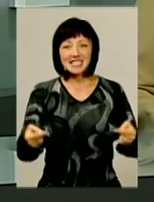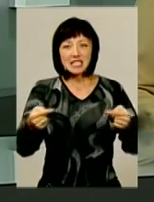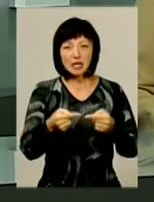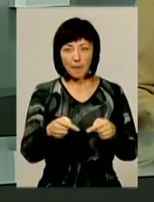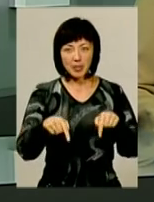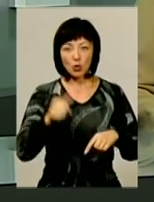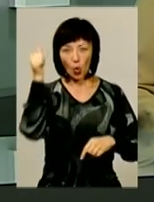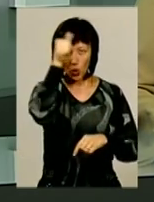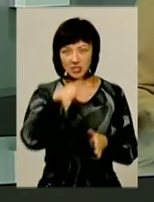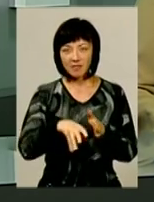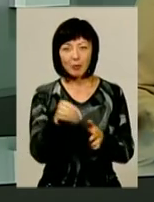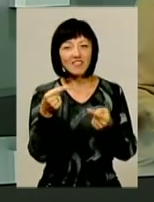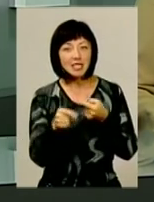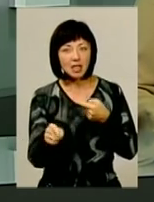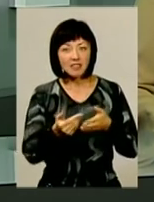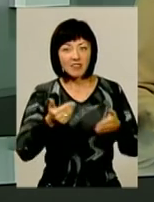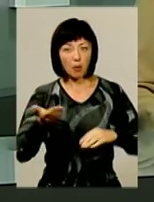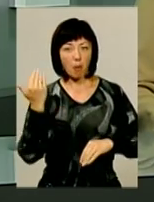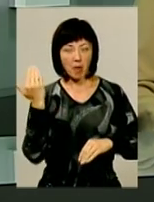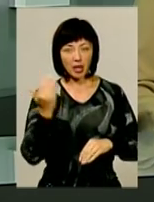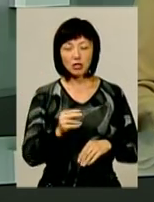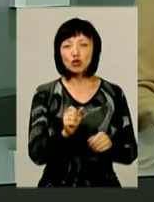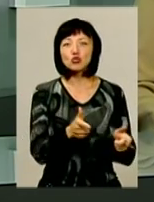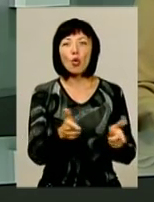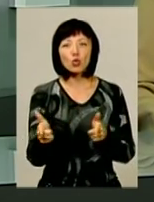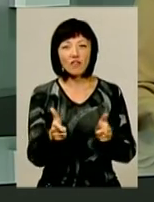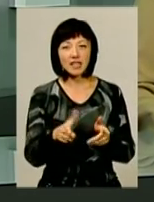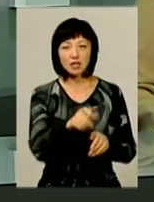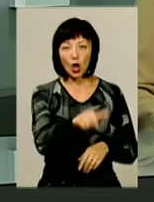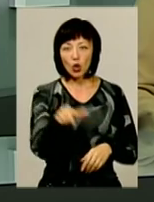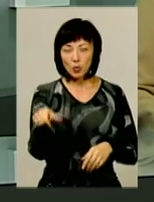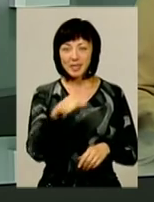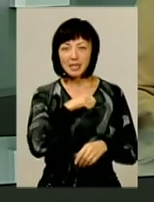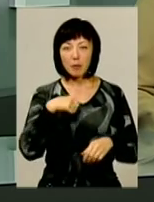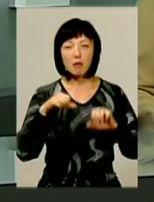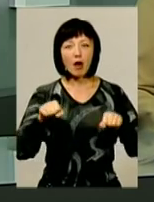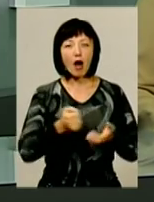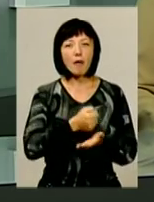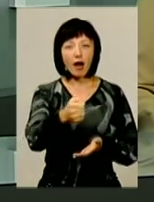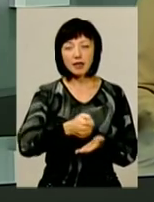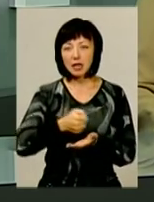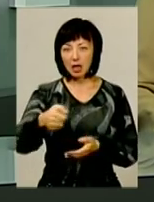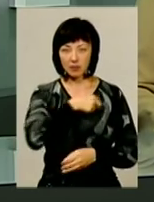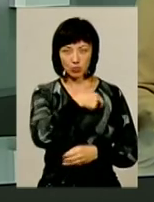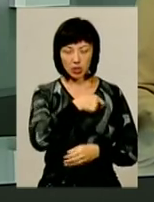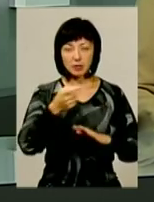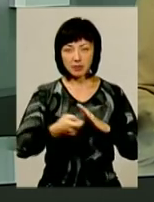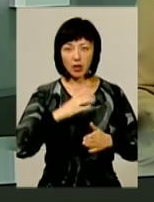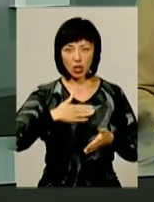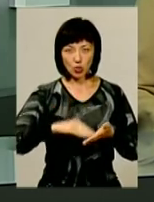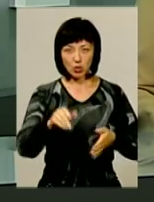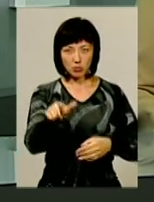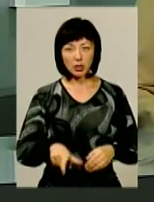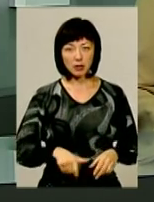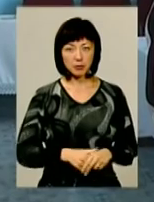місцеві вибори відрізнятимуться від попередніх та до чого готуватися виборцям і самим потенційним кандидатам в депутати, дізнавалася Надія